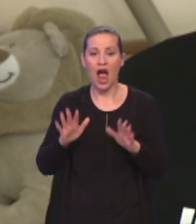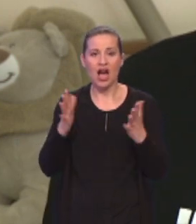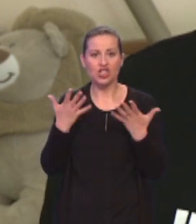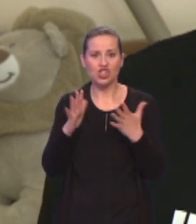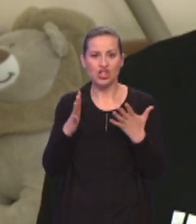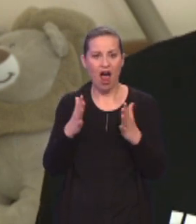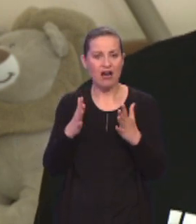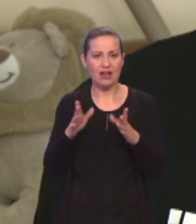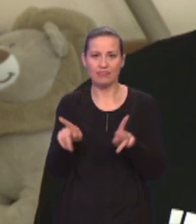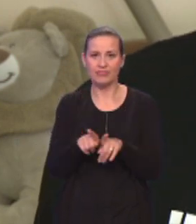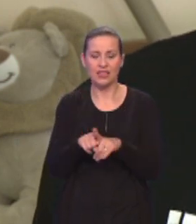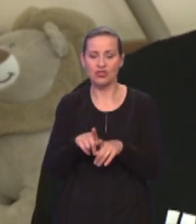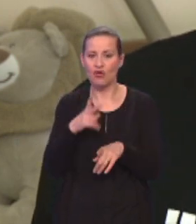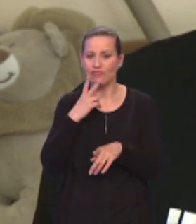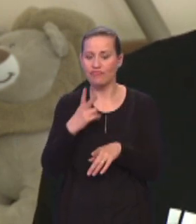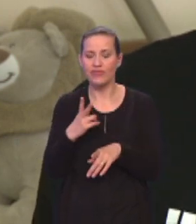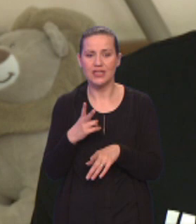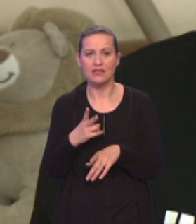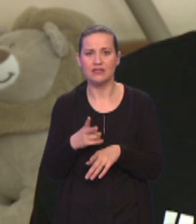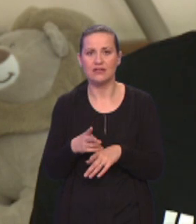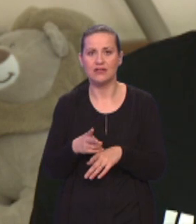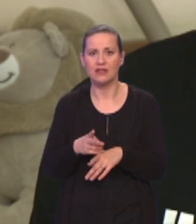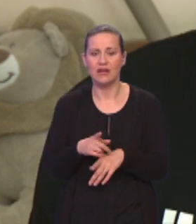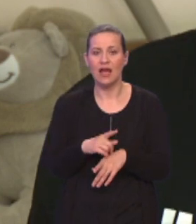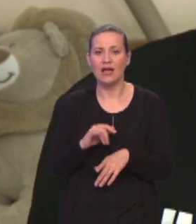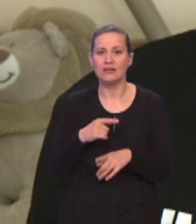su stradale, vid od siline, jer